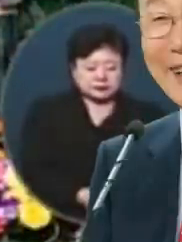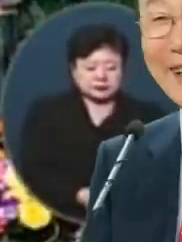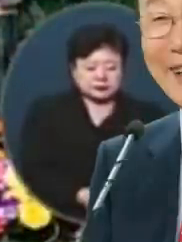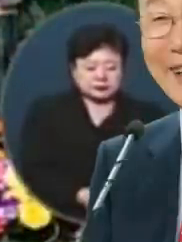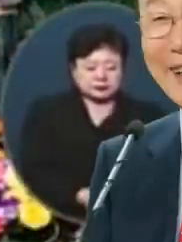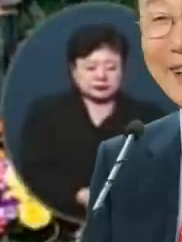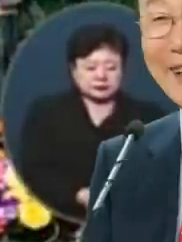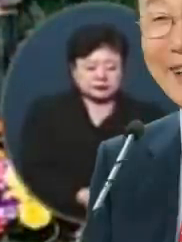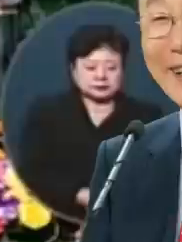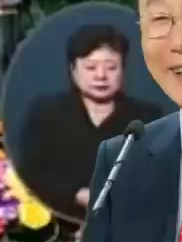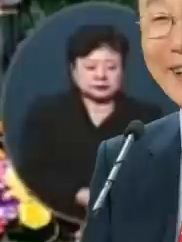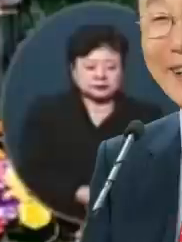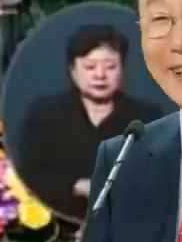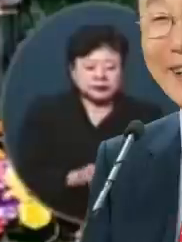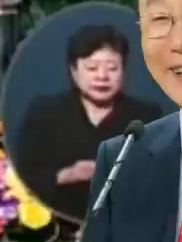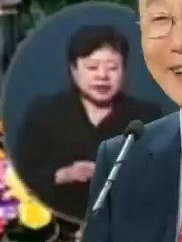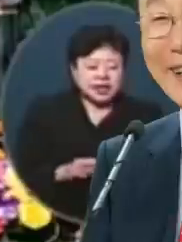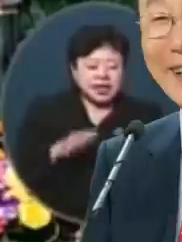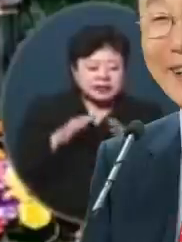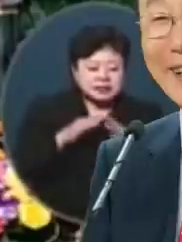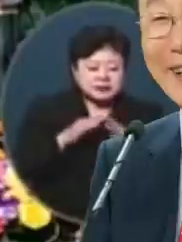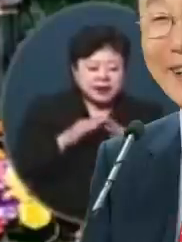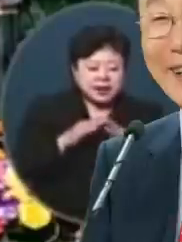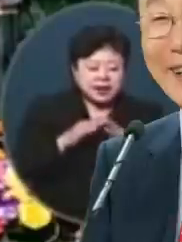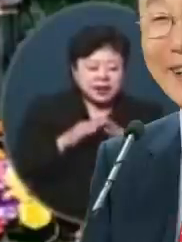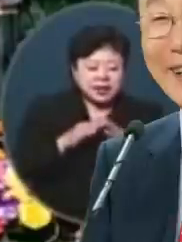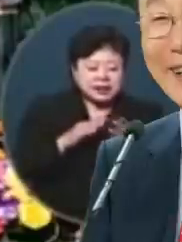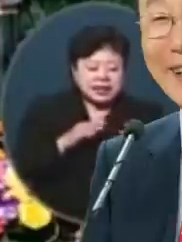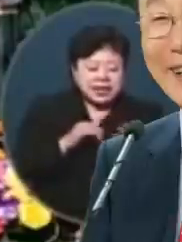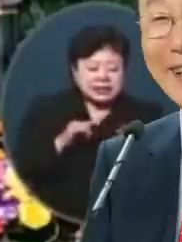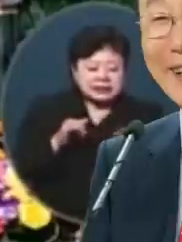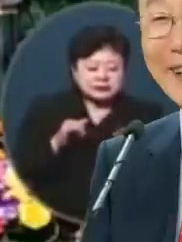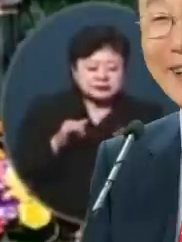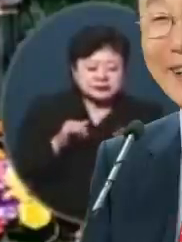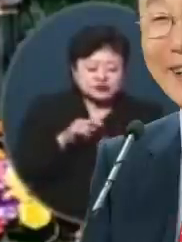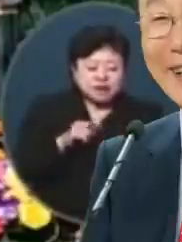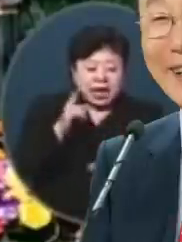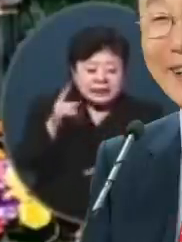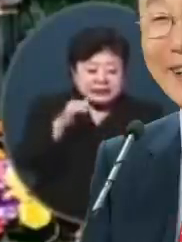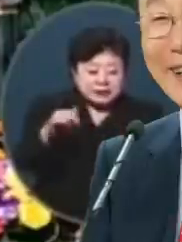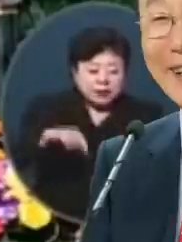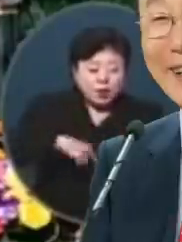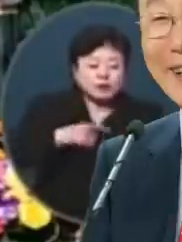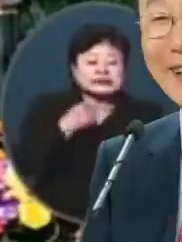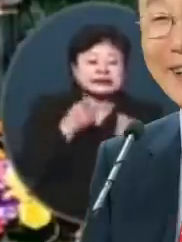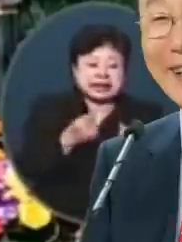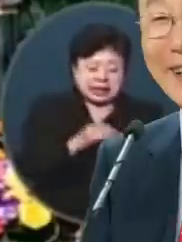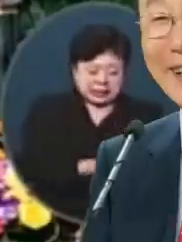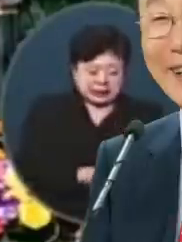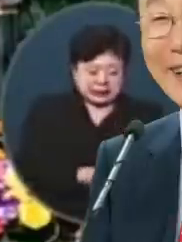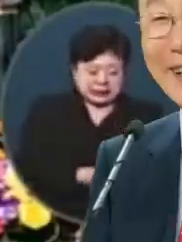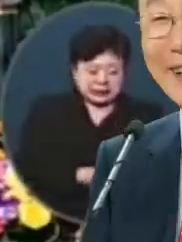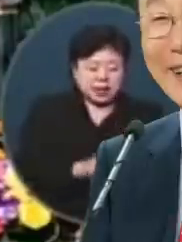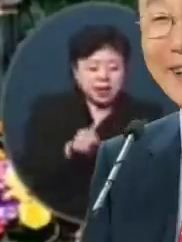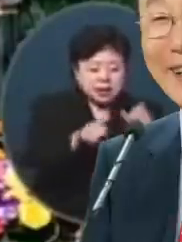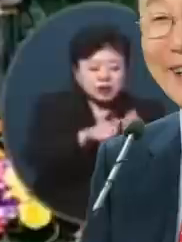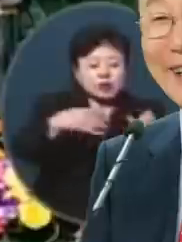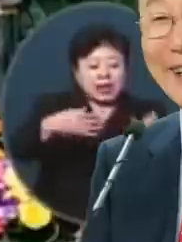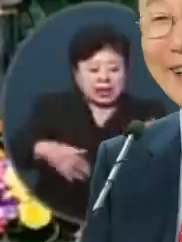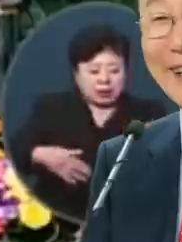넘었습니다. 4가구의 한 가구가 혼자 산다는 것입니다. 왜 혼자 사냐? 결혼을 안